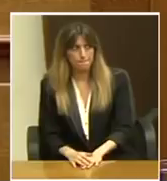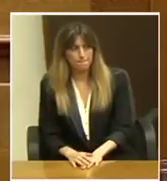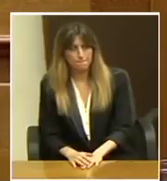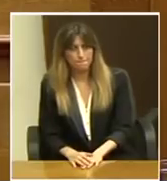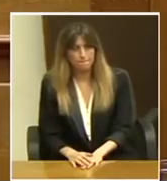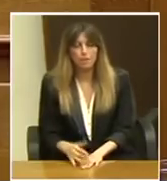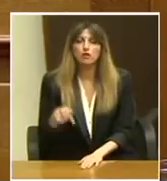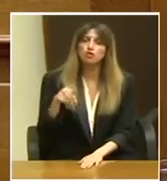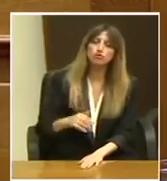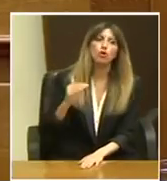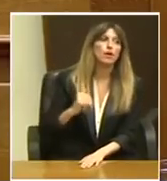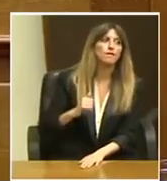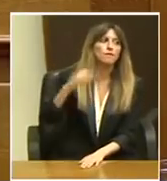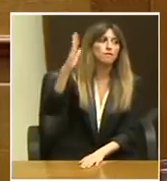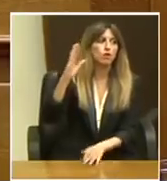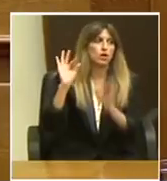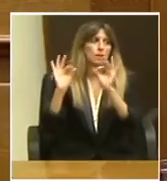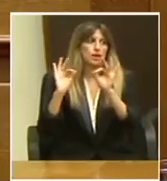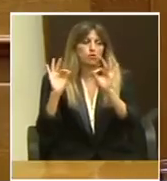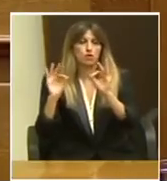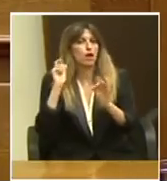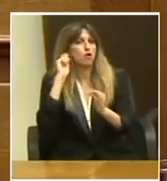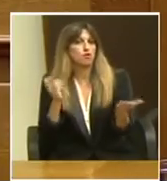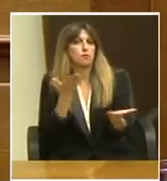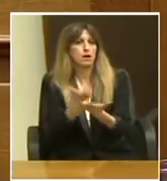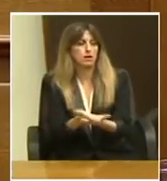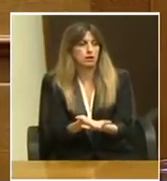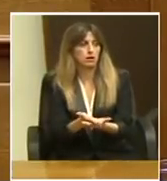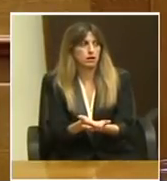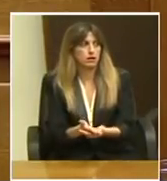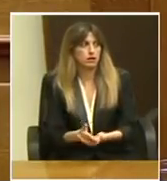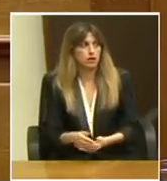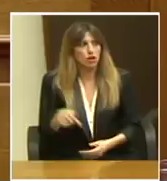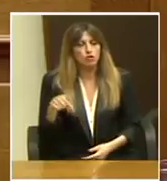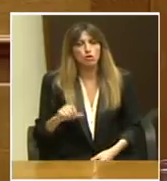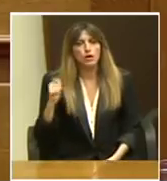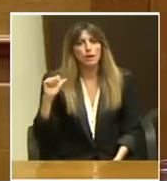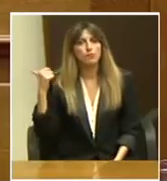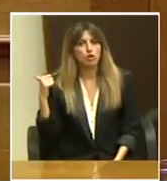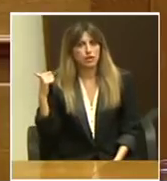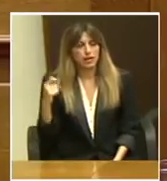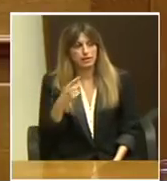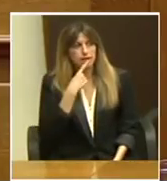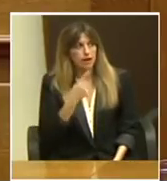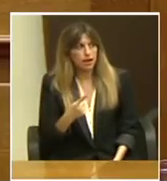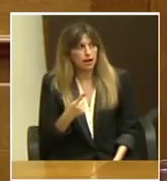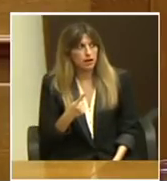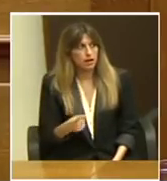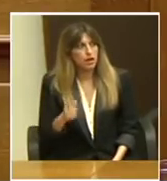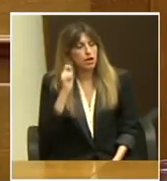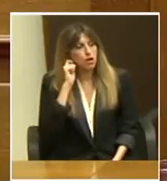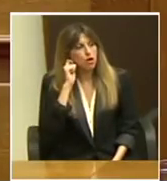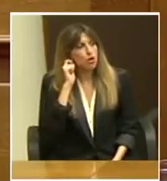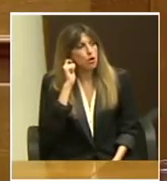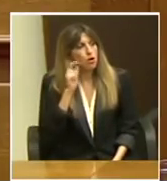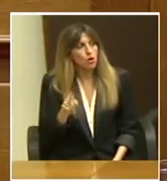τους εκπροσώπους της κοινοβουλευτικής της Νέας Δημοκρατίας να λένε προχθές ότι είναι το όνομα που έχει το μεγαλύτερο αλυτρωτισμό και το